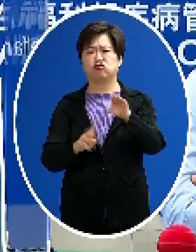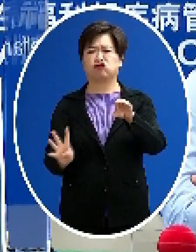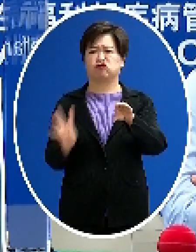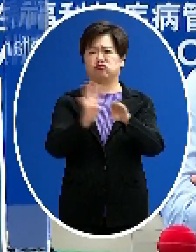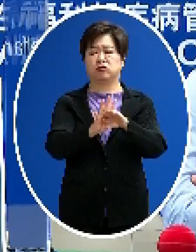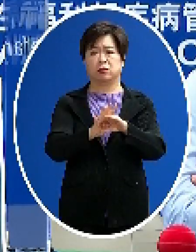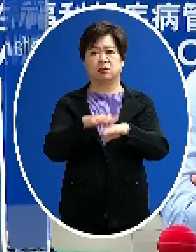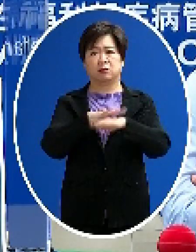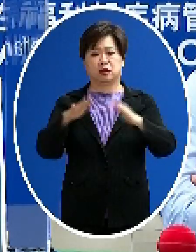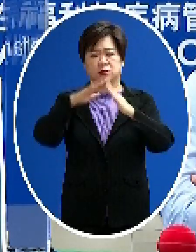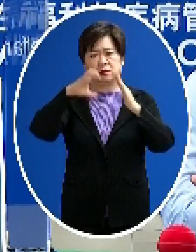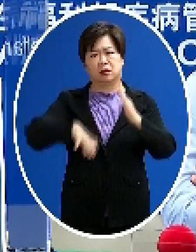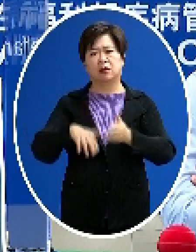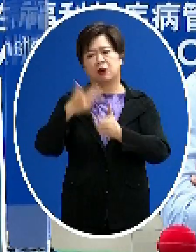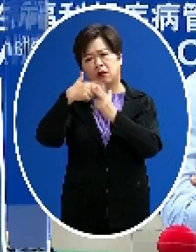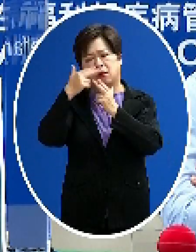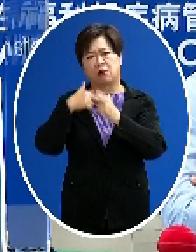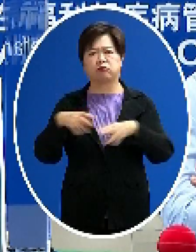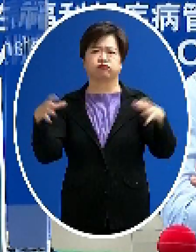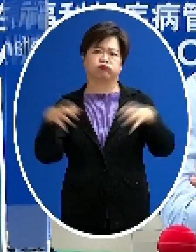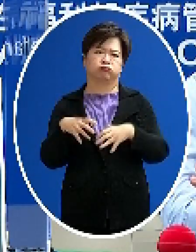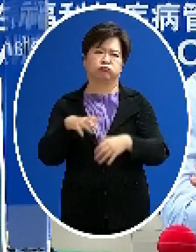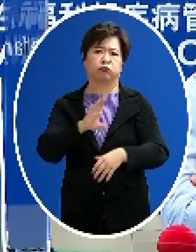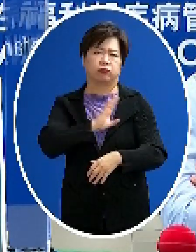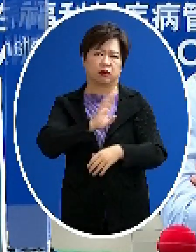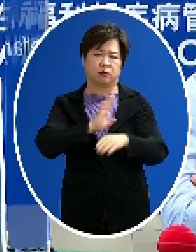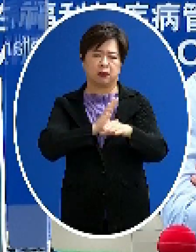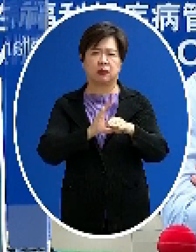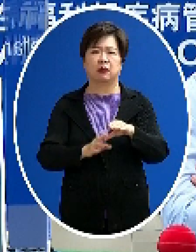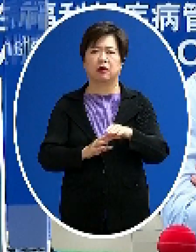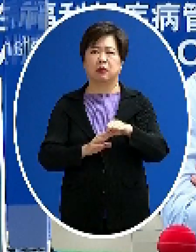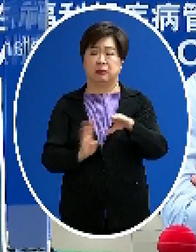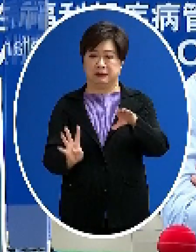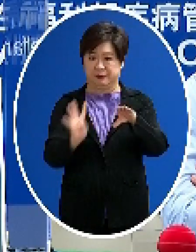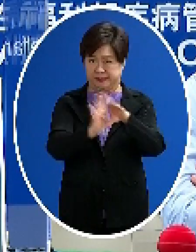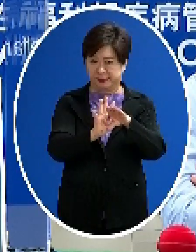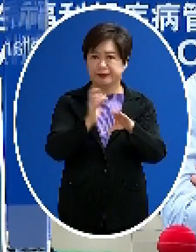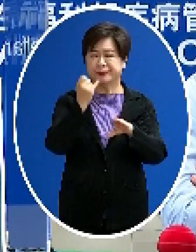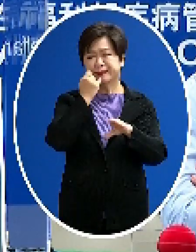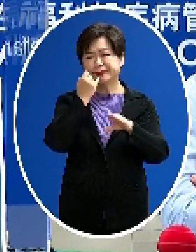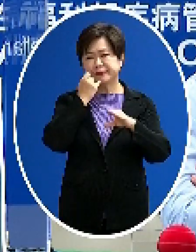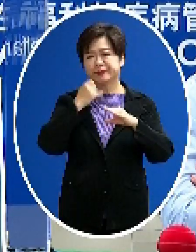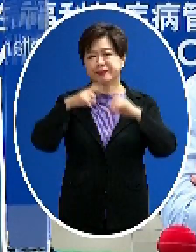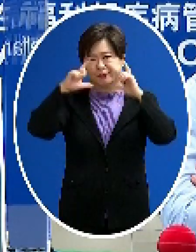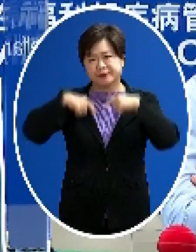家里就一起吃饭了，好，那这个在车内的时候也可以一起来饮食。